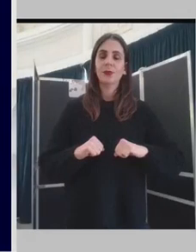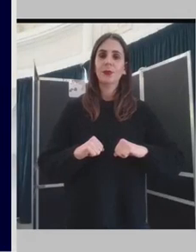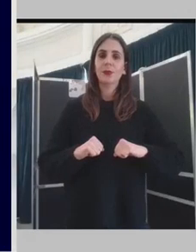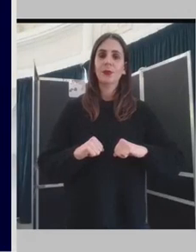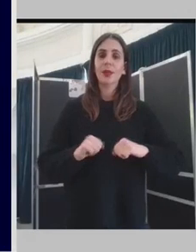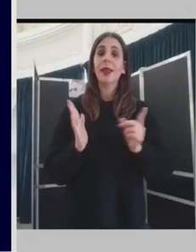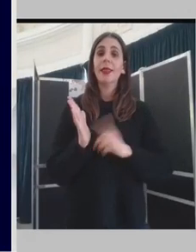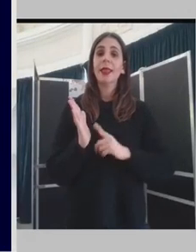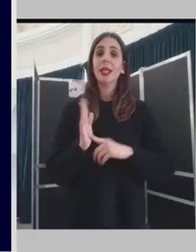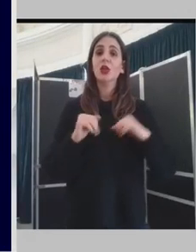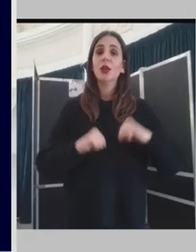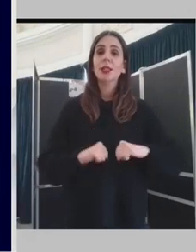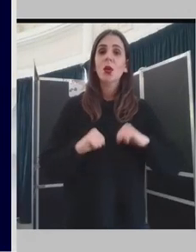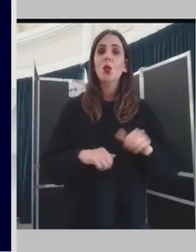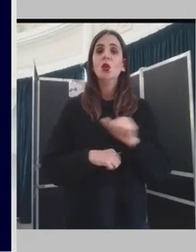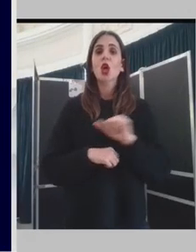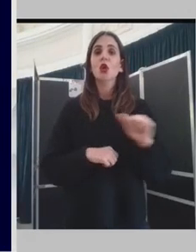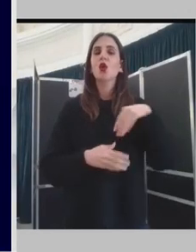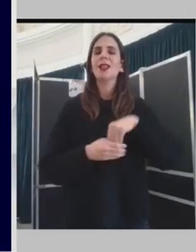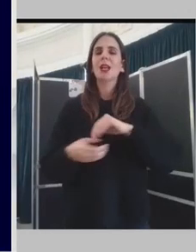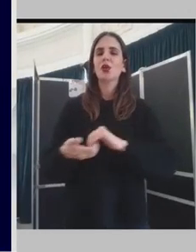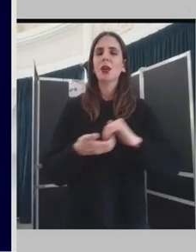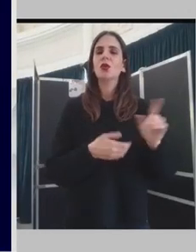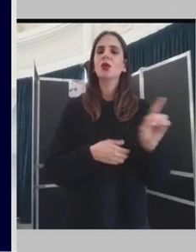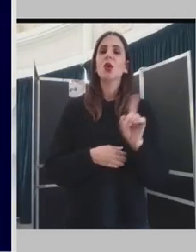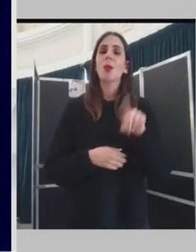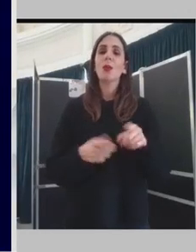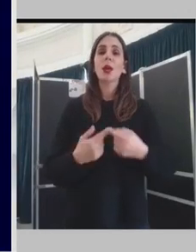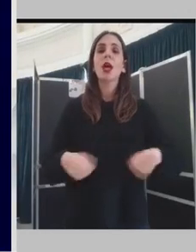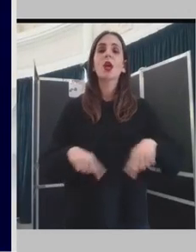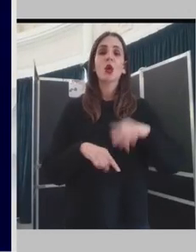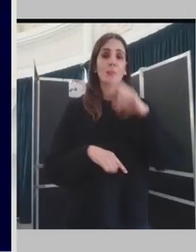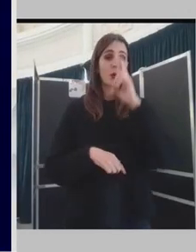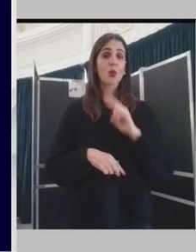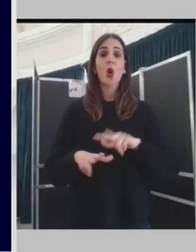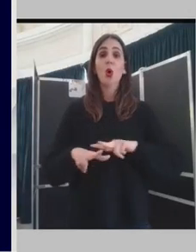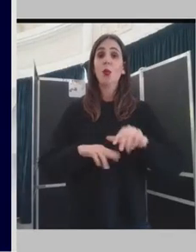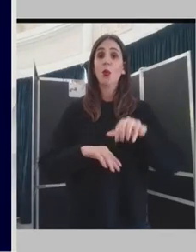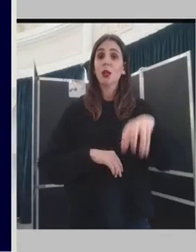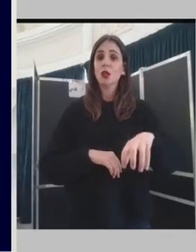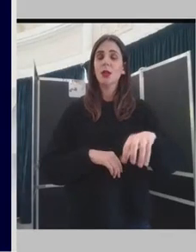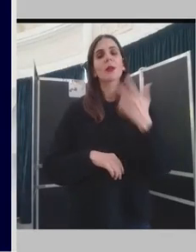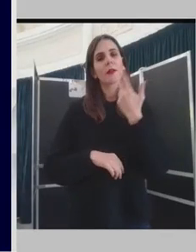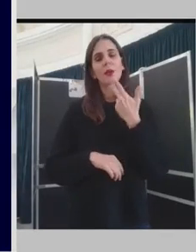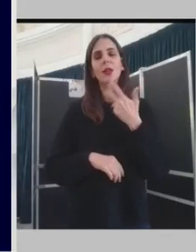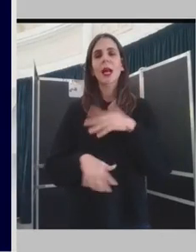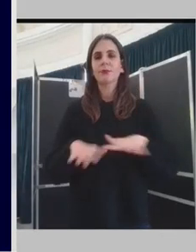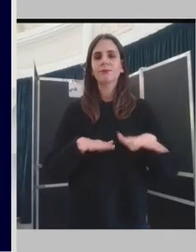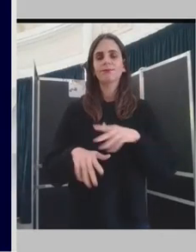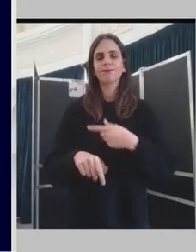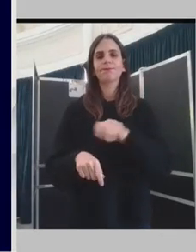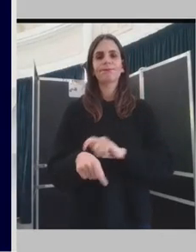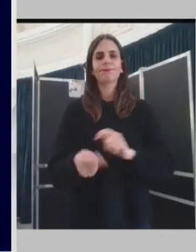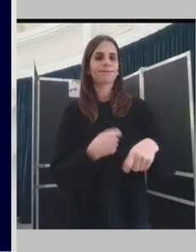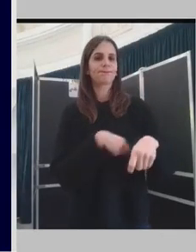non solo seguono le associazioni, ma anche noi come municipio dobbiamo fare la nostra parte.